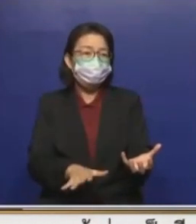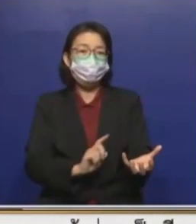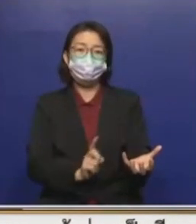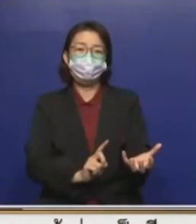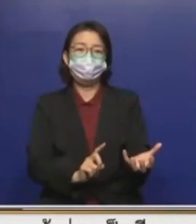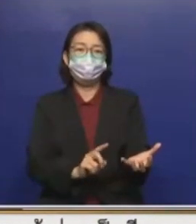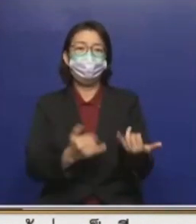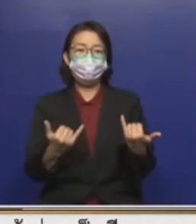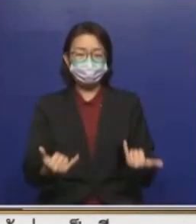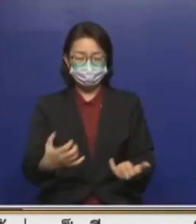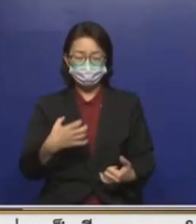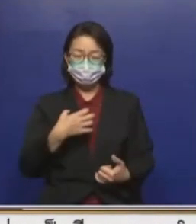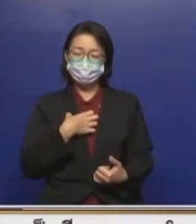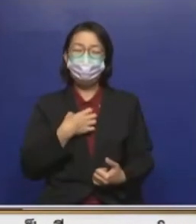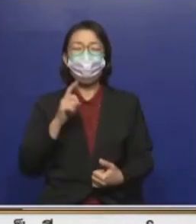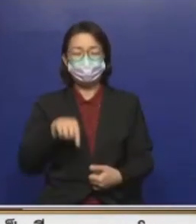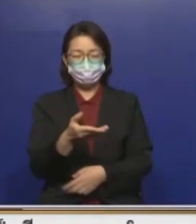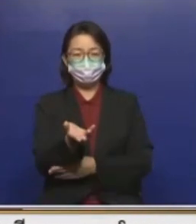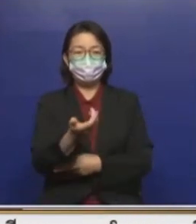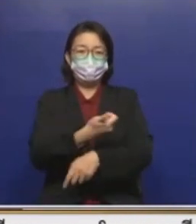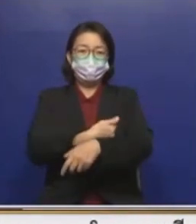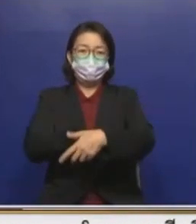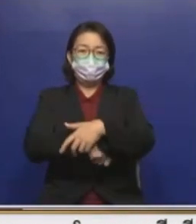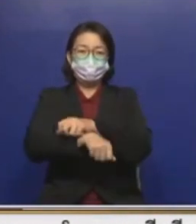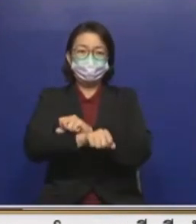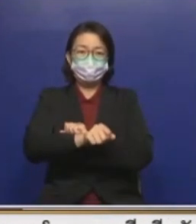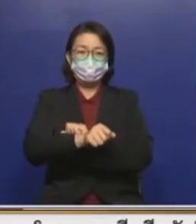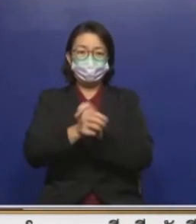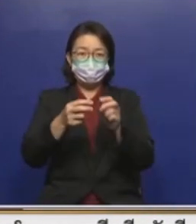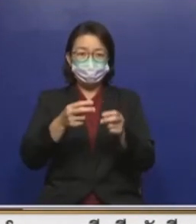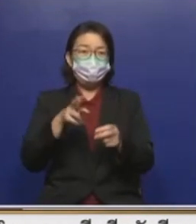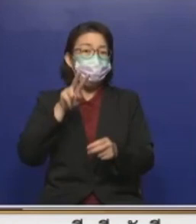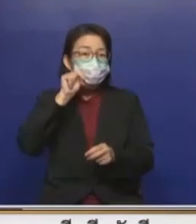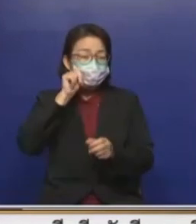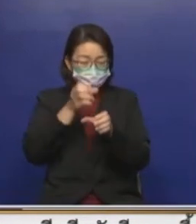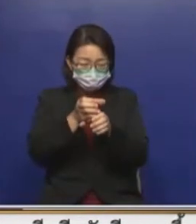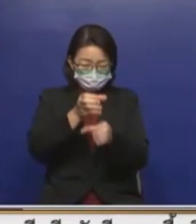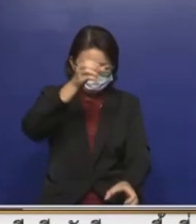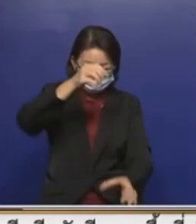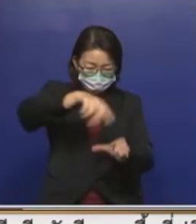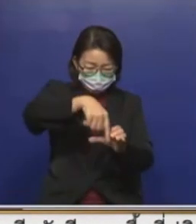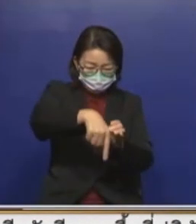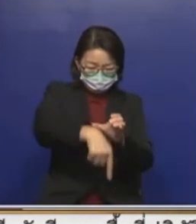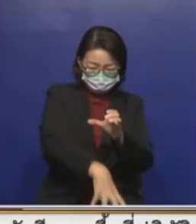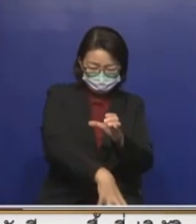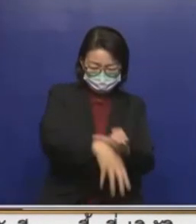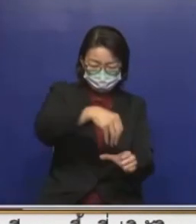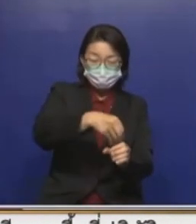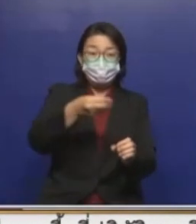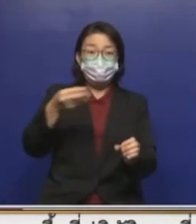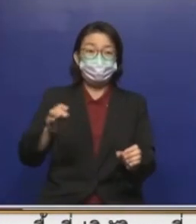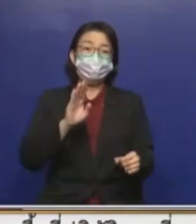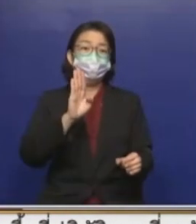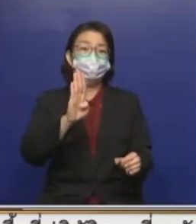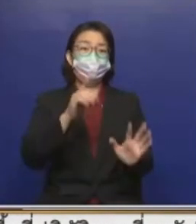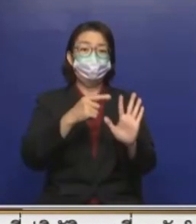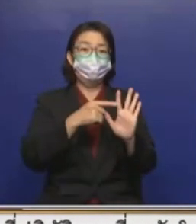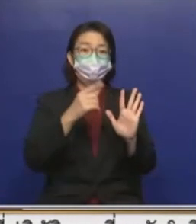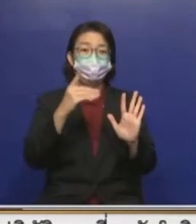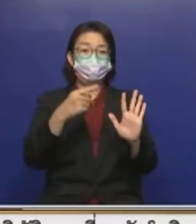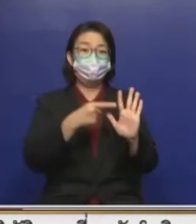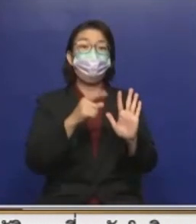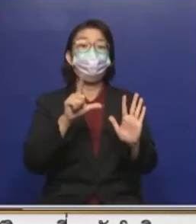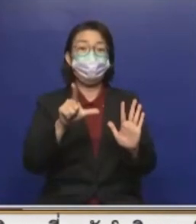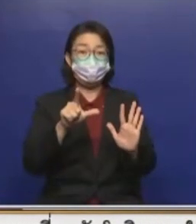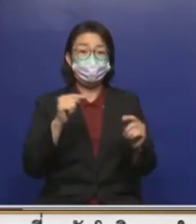งๆแล้วในภาคอีสานนะคะระบบการเจาะบาดาลของกรมทรัพยากรน้ำบาดาลที่เข้าไปเจาะบาดาลในพื้นที่ของเก